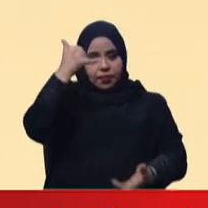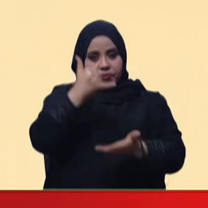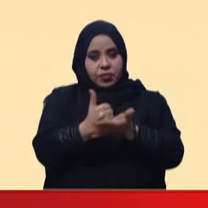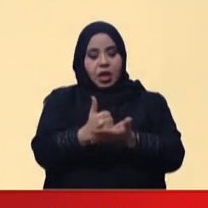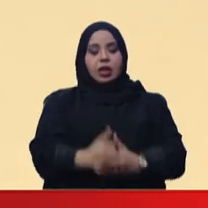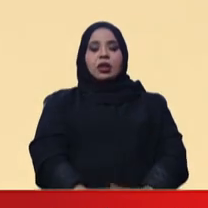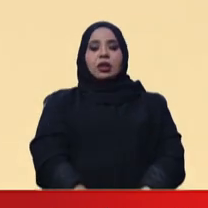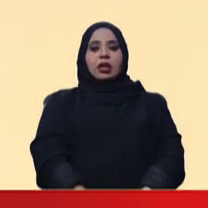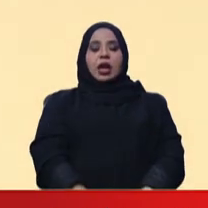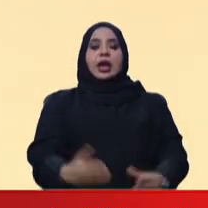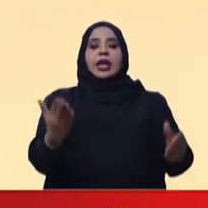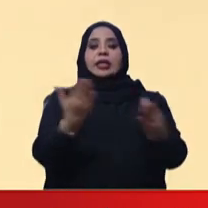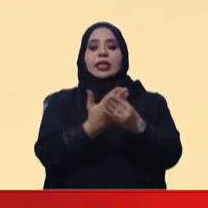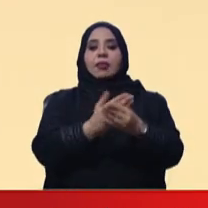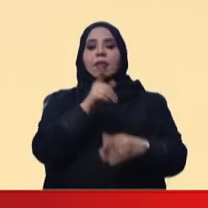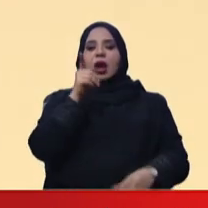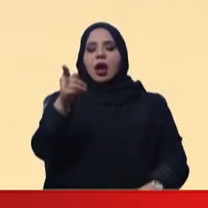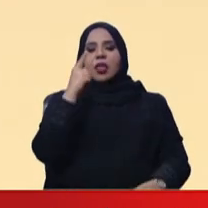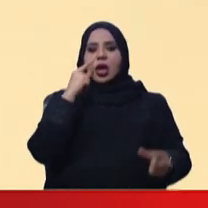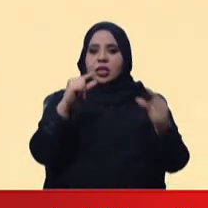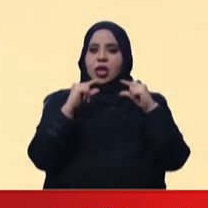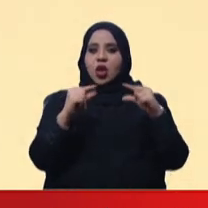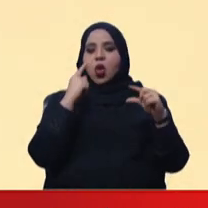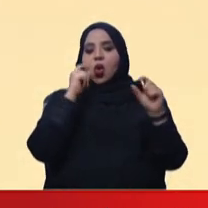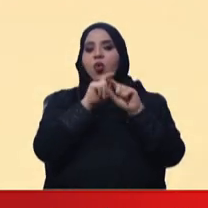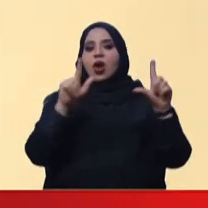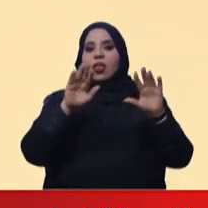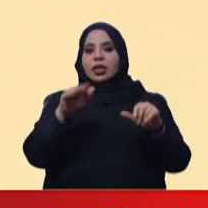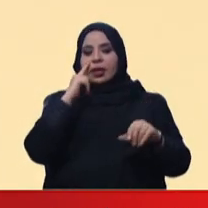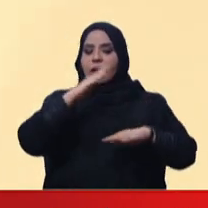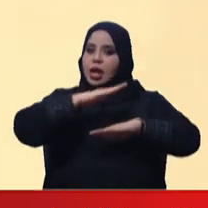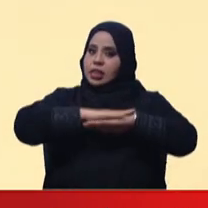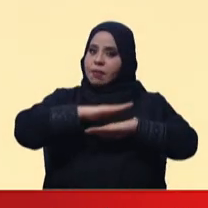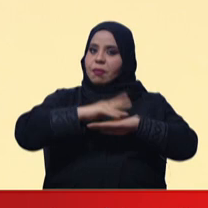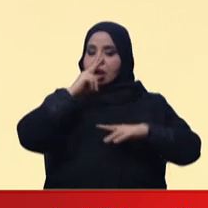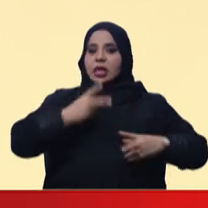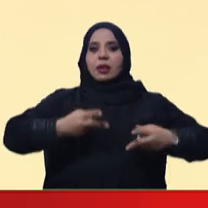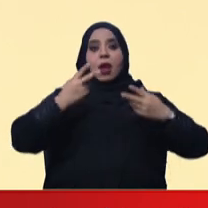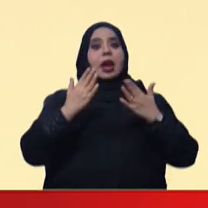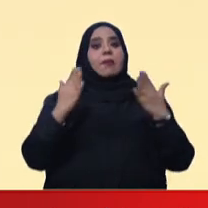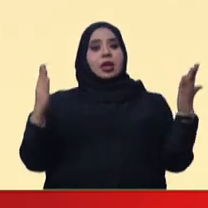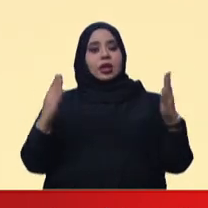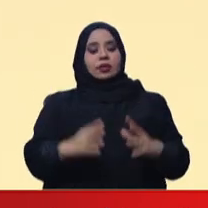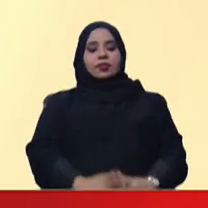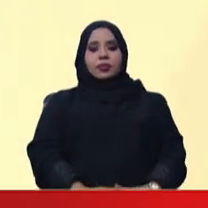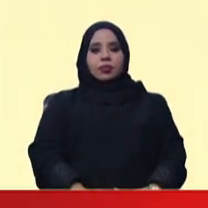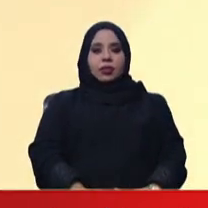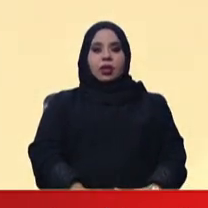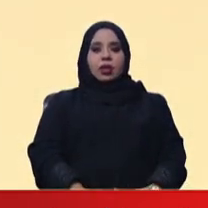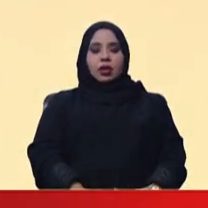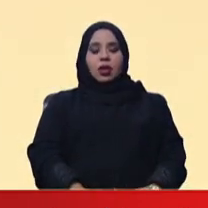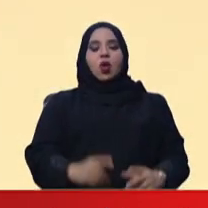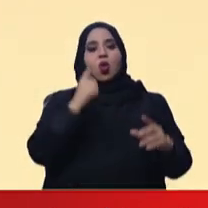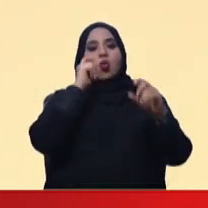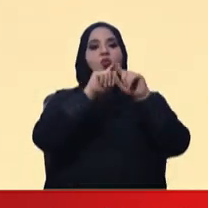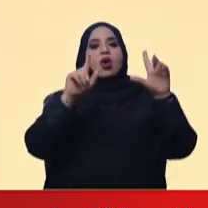من أبرز تلك الدلالات هي الاحترام والتقدير الكبيرين اللذين يحظى بهما